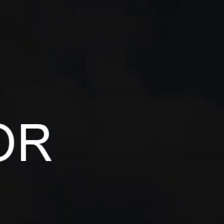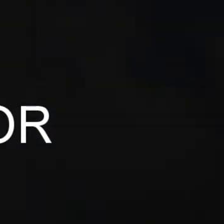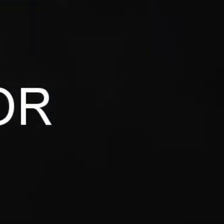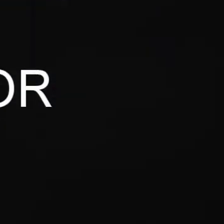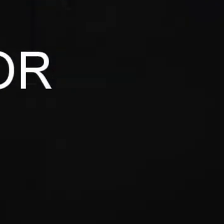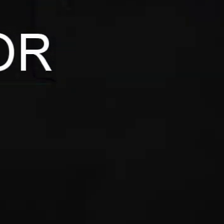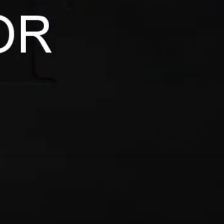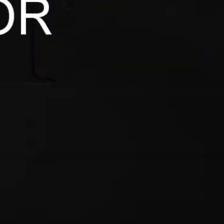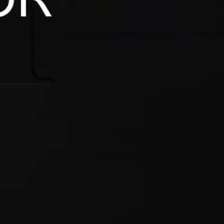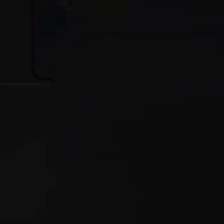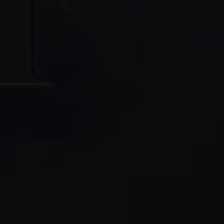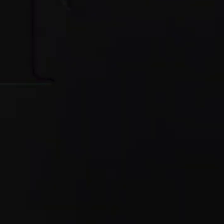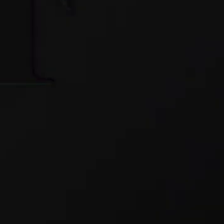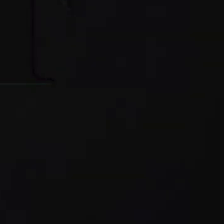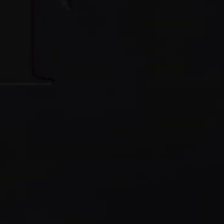awondichisa